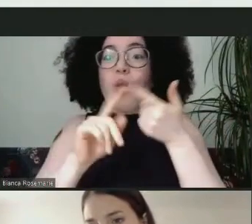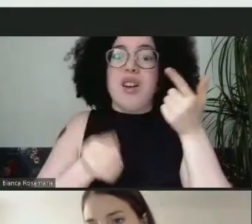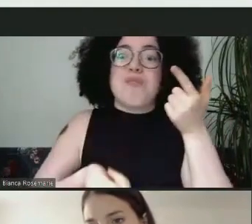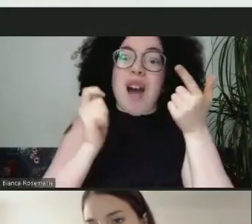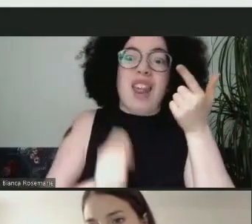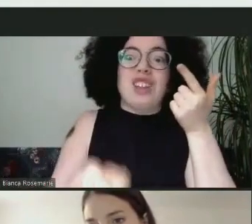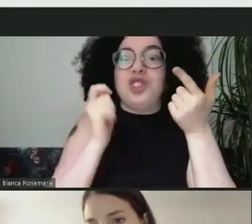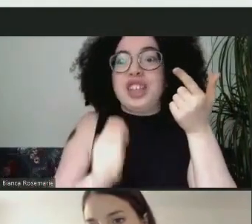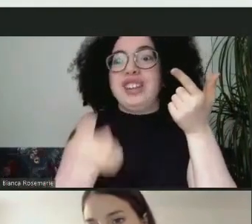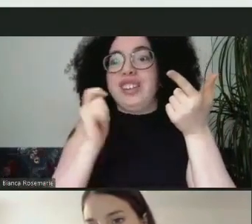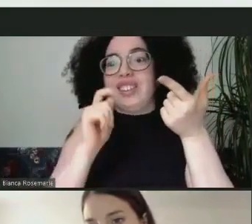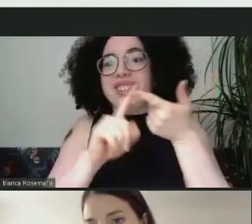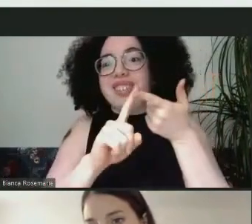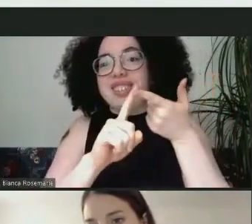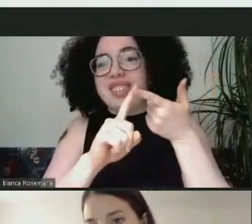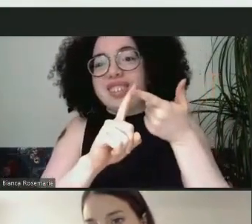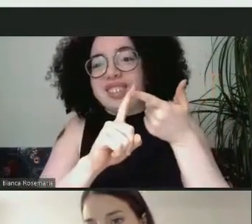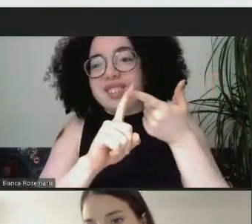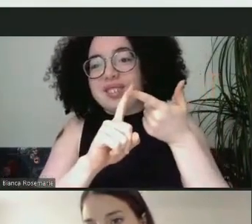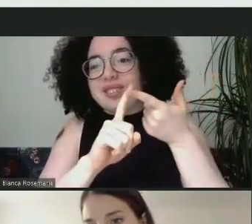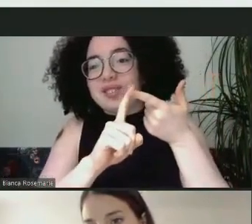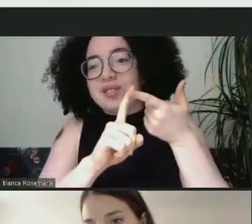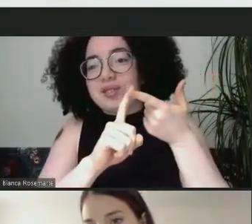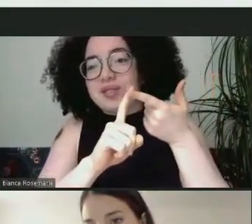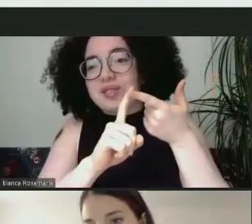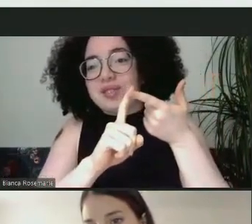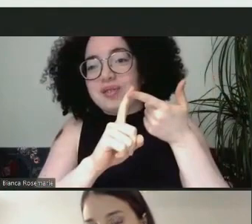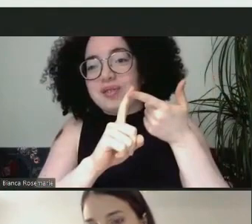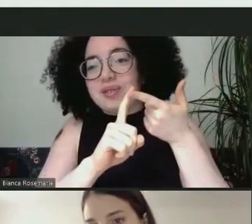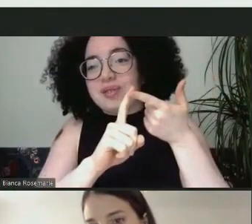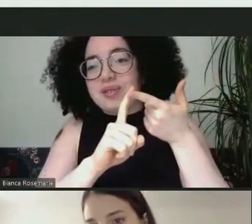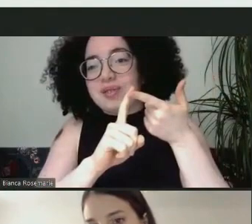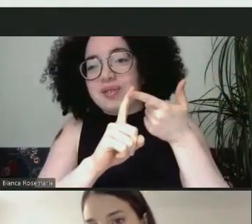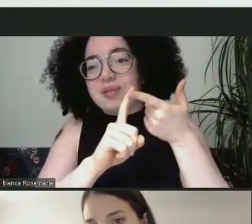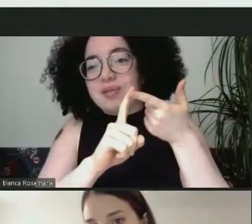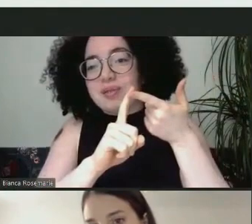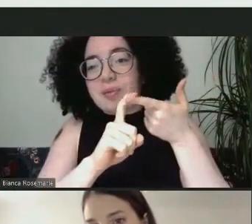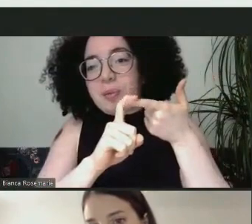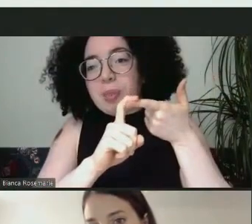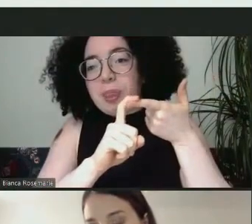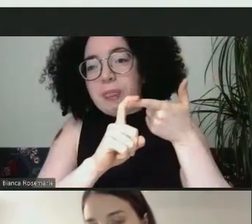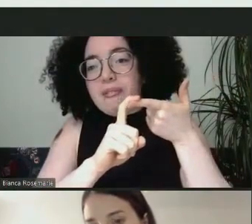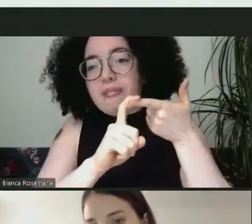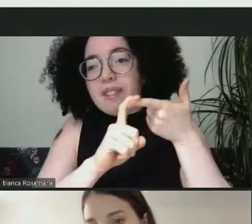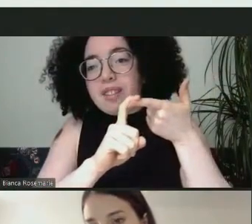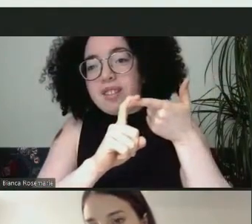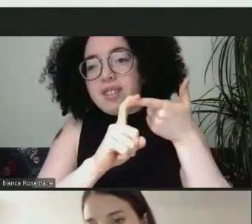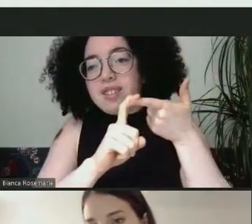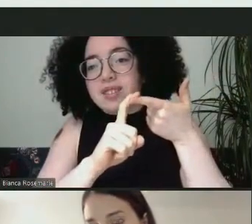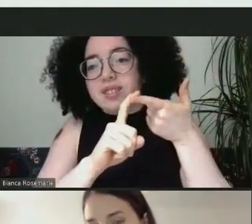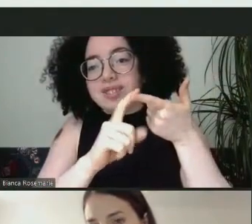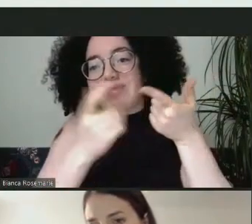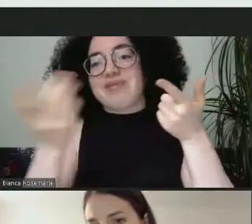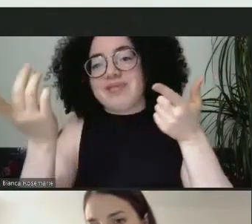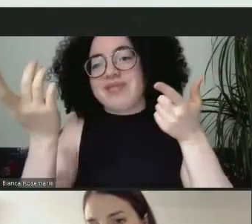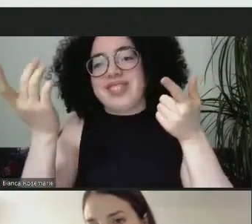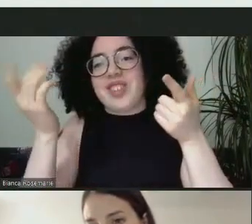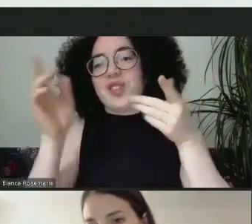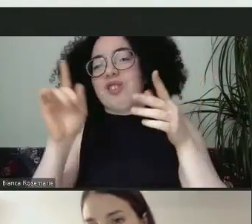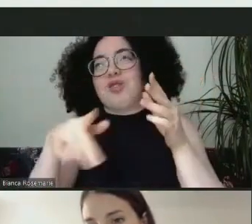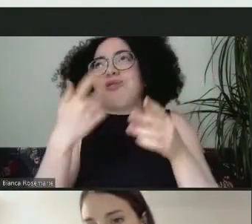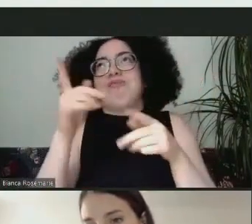Genau, also auch wie eine Milka-Schokolade, quasi, die da auch so Flecken gehabt und wie, ja, wie eine Palatschinke, die so Flecken hat und